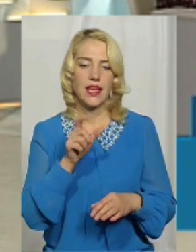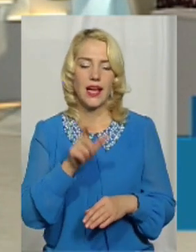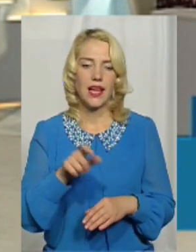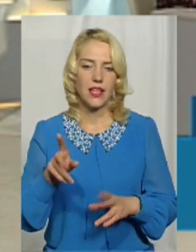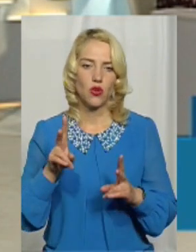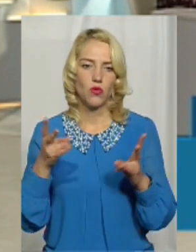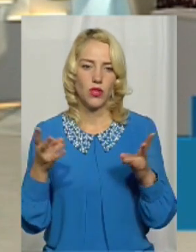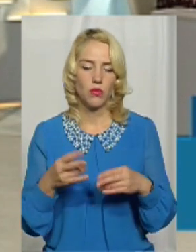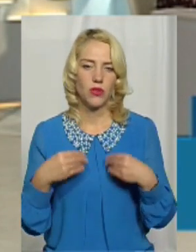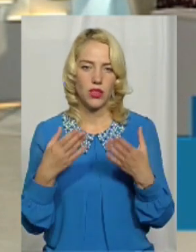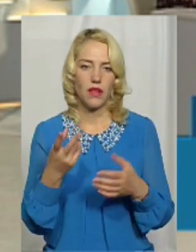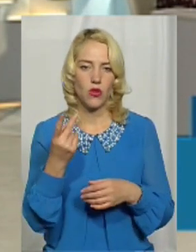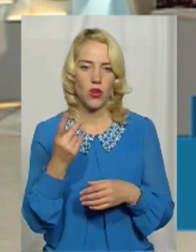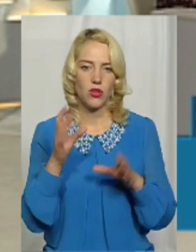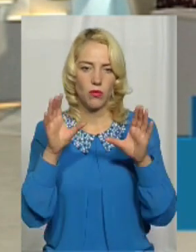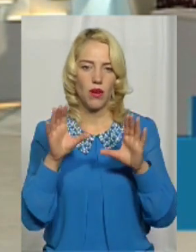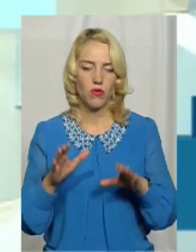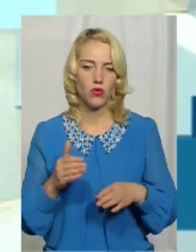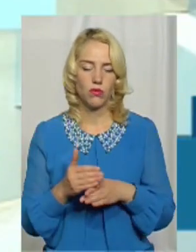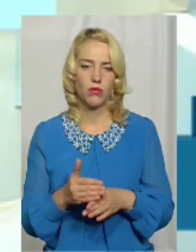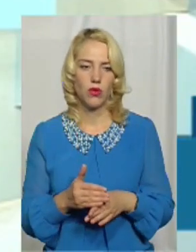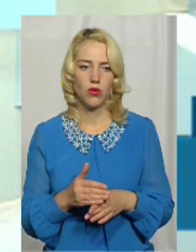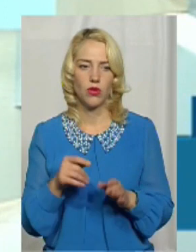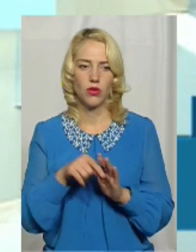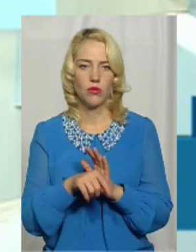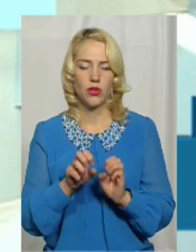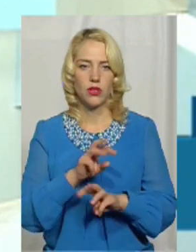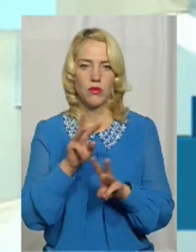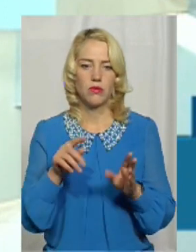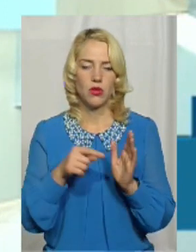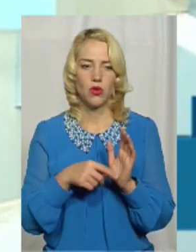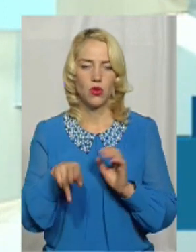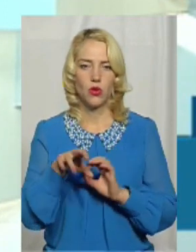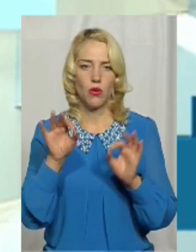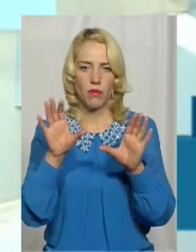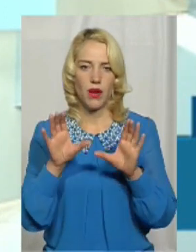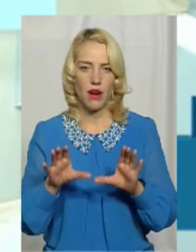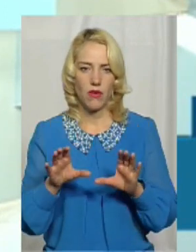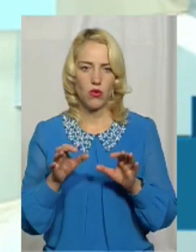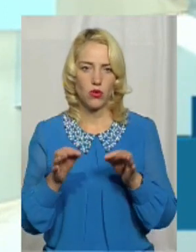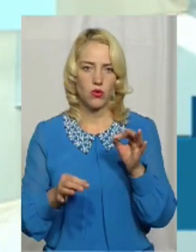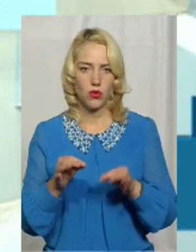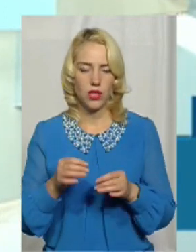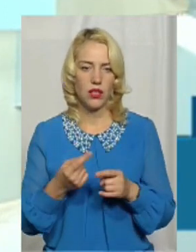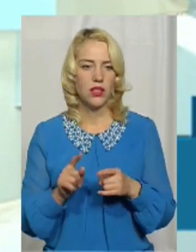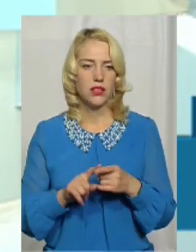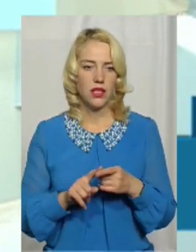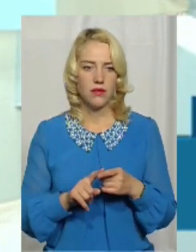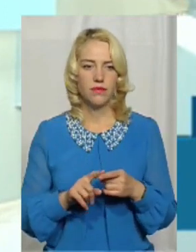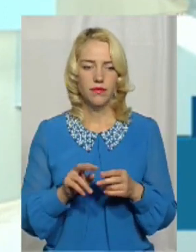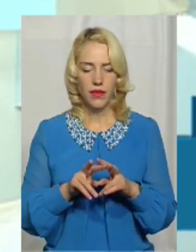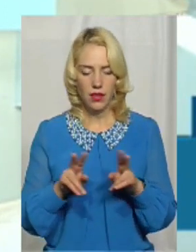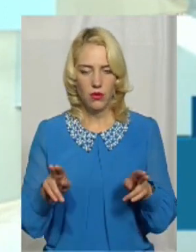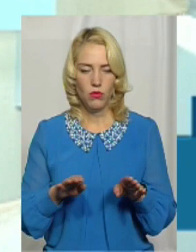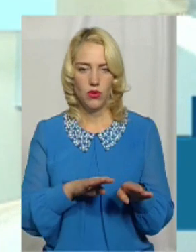необхідно надавати вторинну правову допомогу, тобто забезпечити доступ до правосуддя, вона на тому ж рівні, що і у